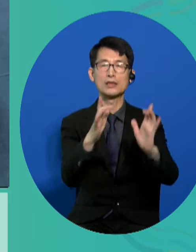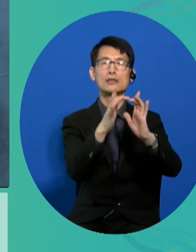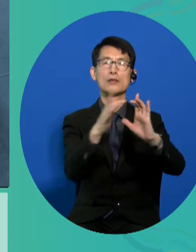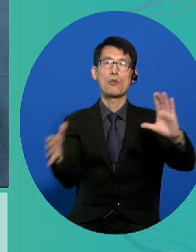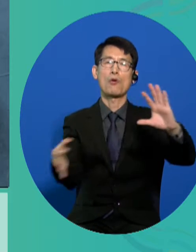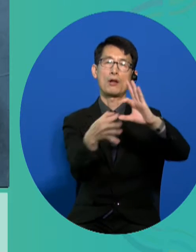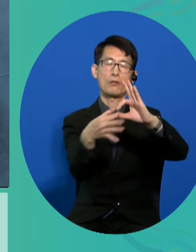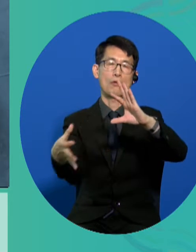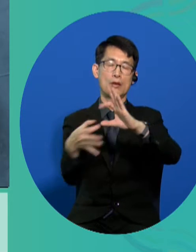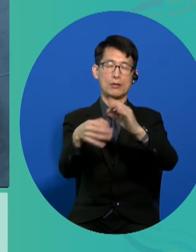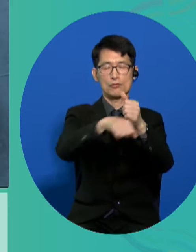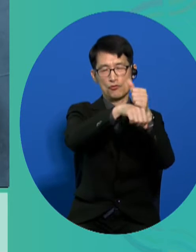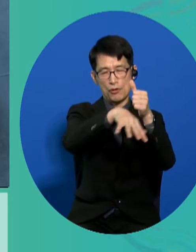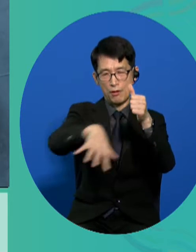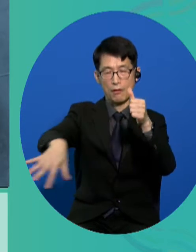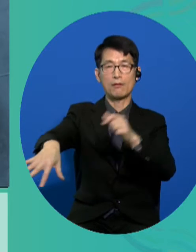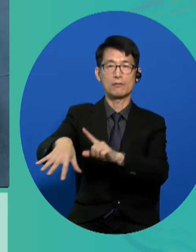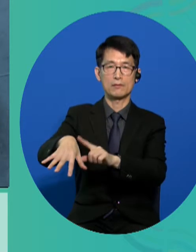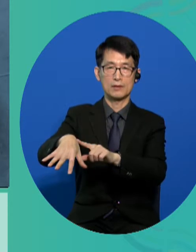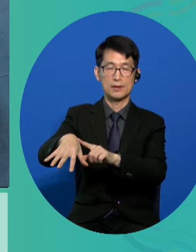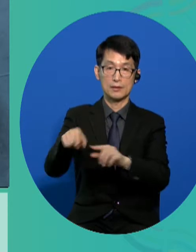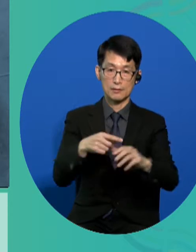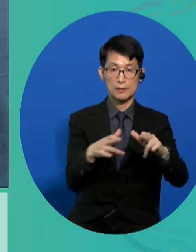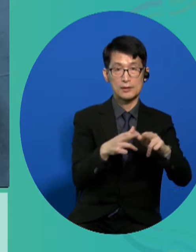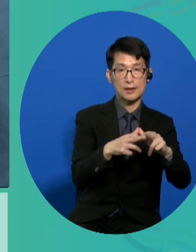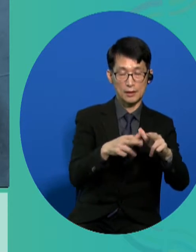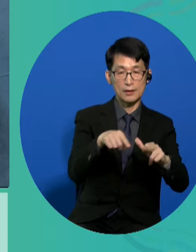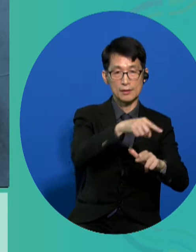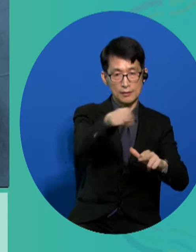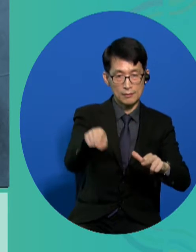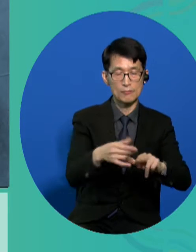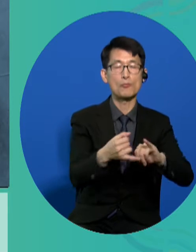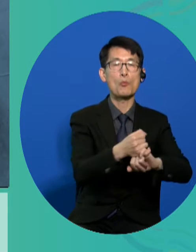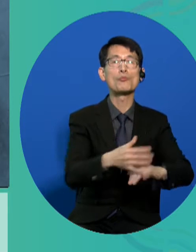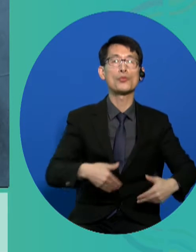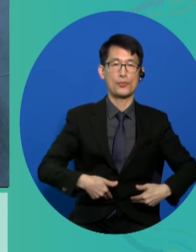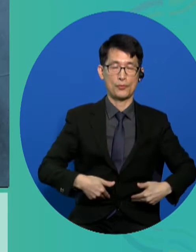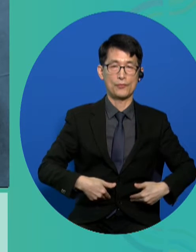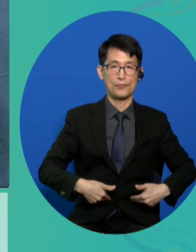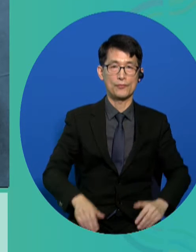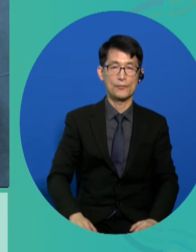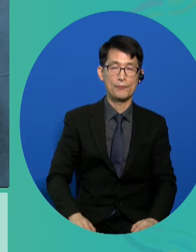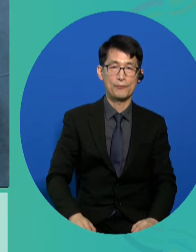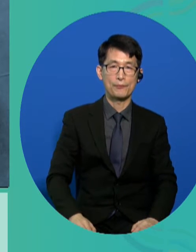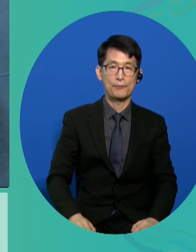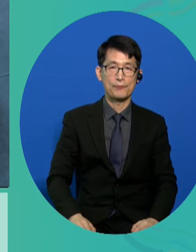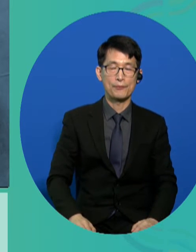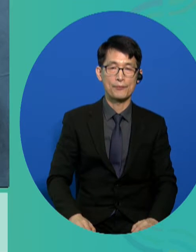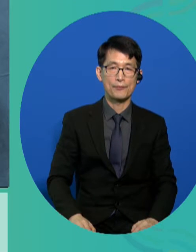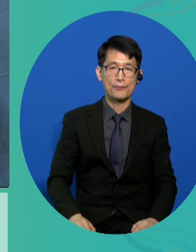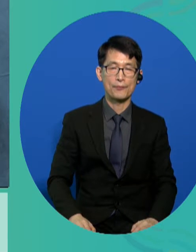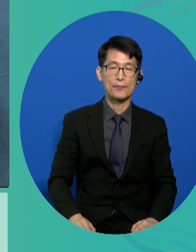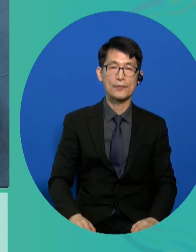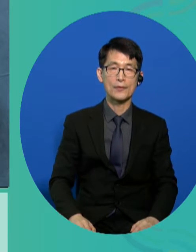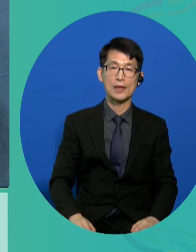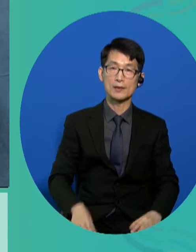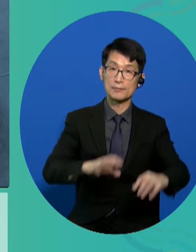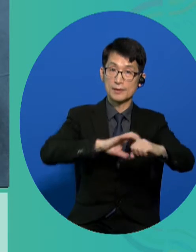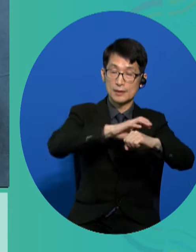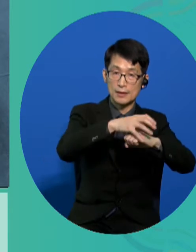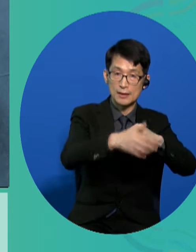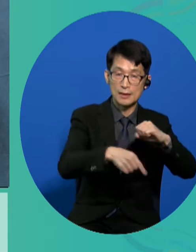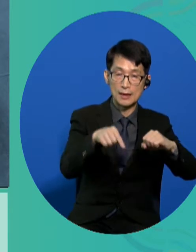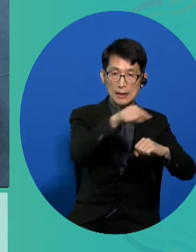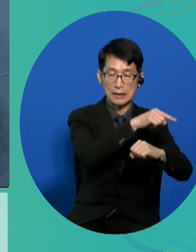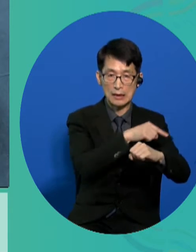이것은 장애인에게도 큰 시사점을 미칩니다. 전 세계 모빌리티 서비스 시장이 빠르게